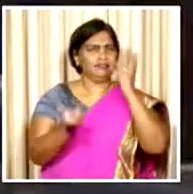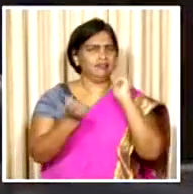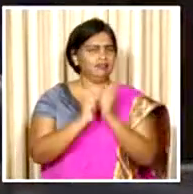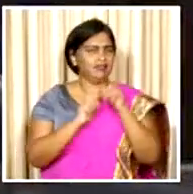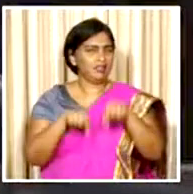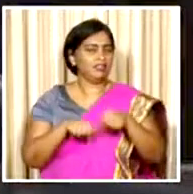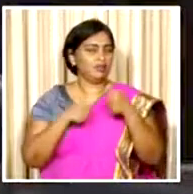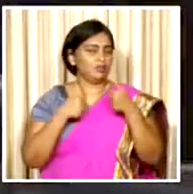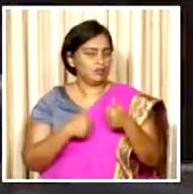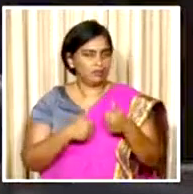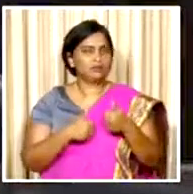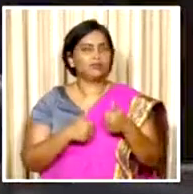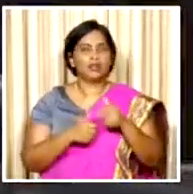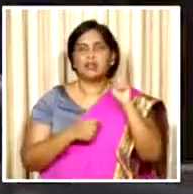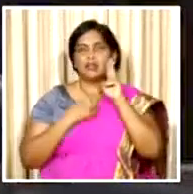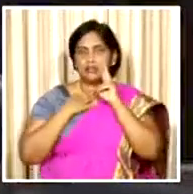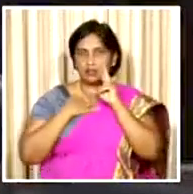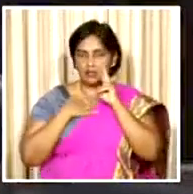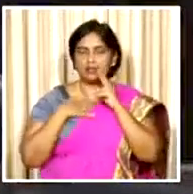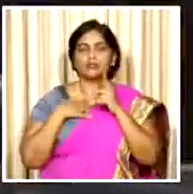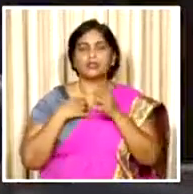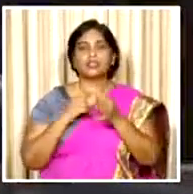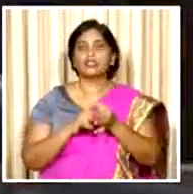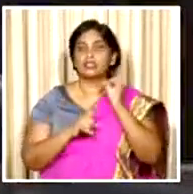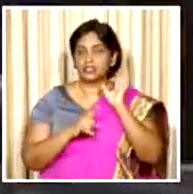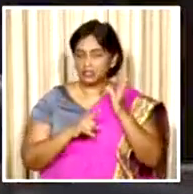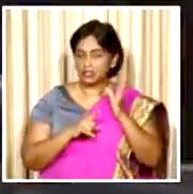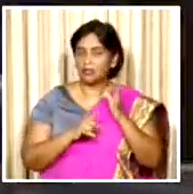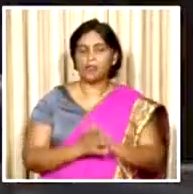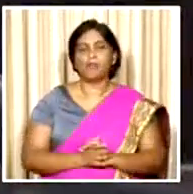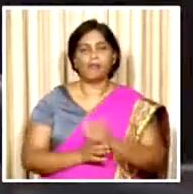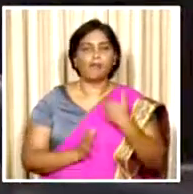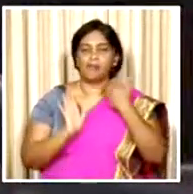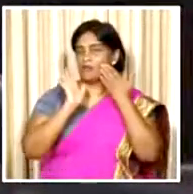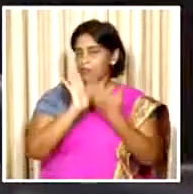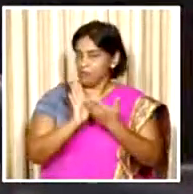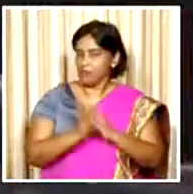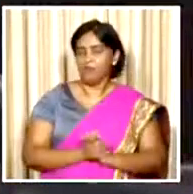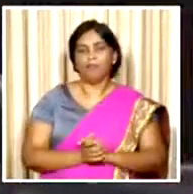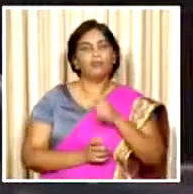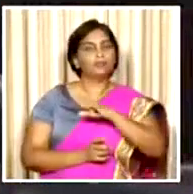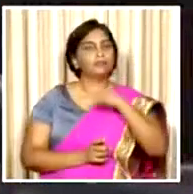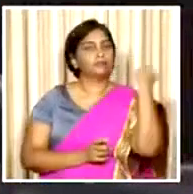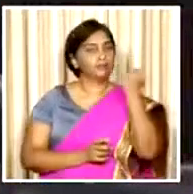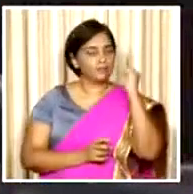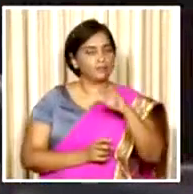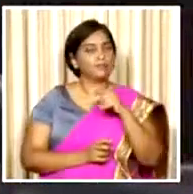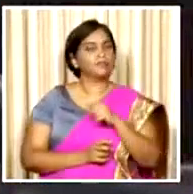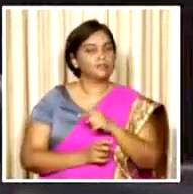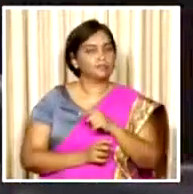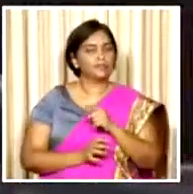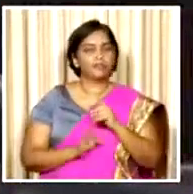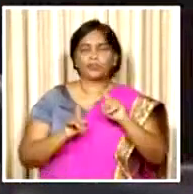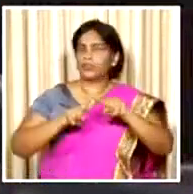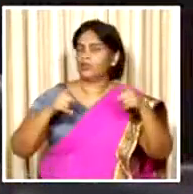හොඳටම රනිල් වික්‍රමසිංහ ජනාධිපතිතුමත් අපිට පෙන්නුවා. ඔහු කතා කරා